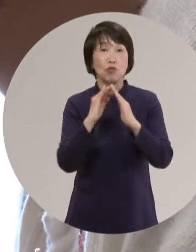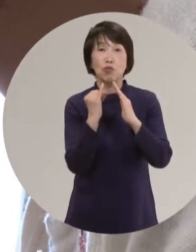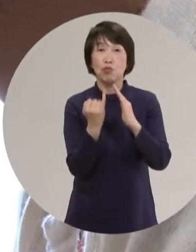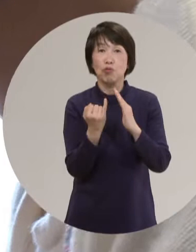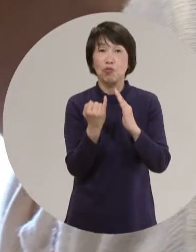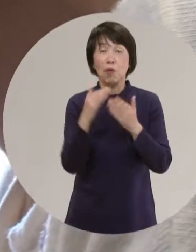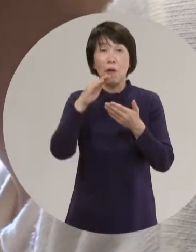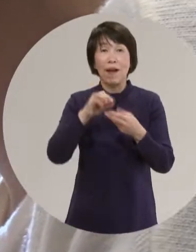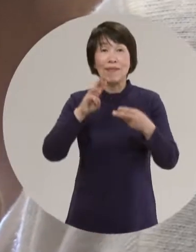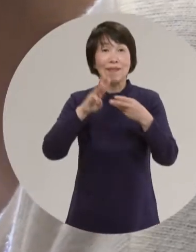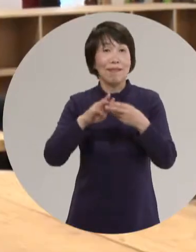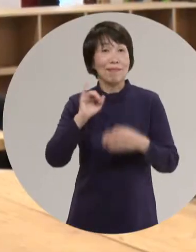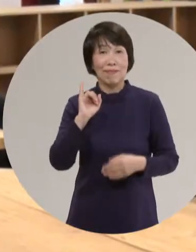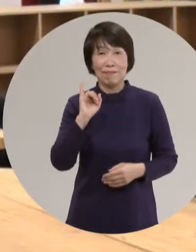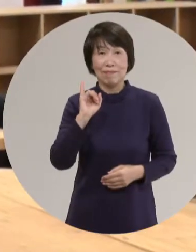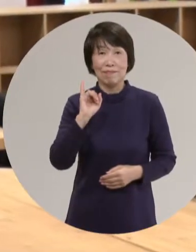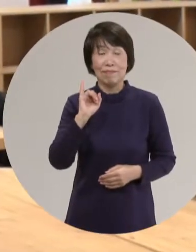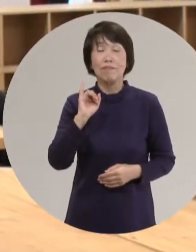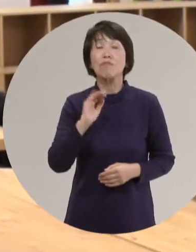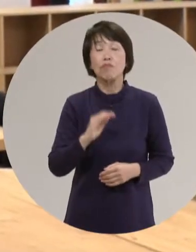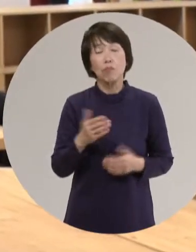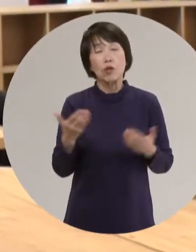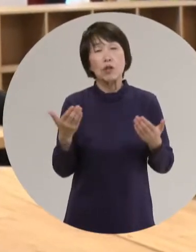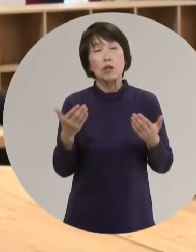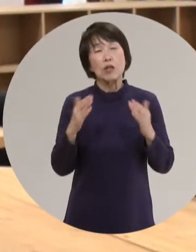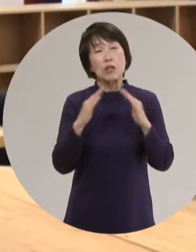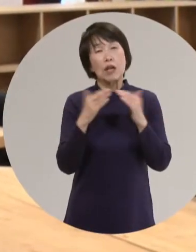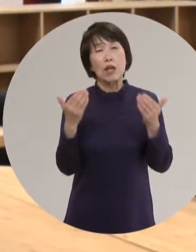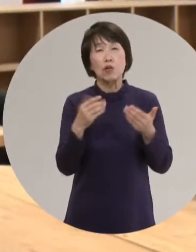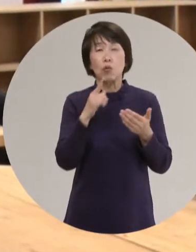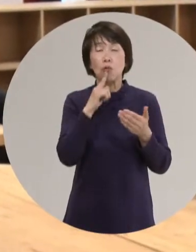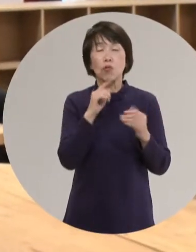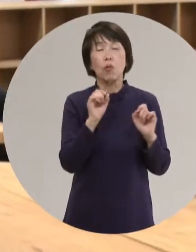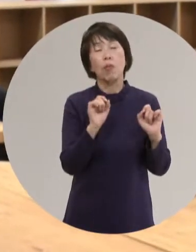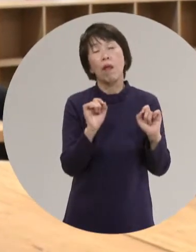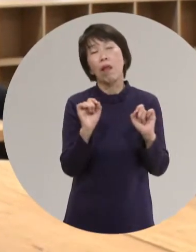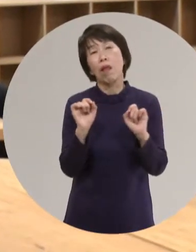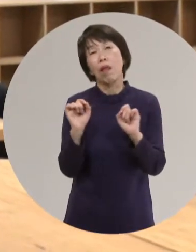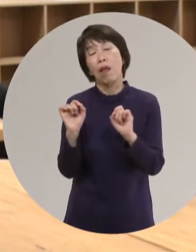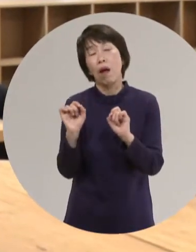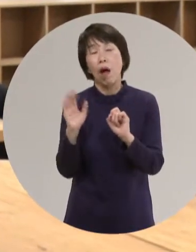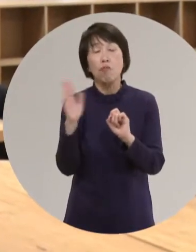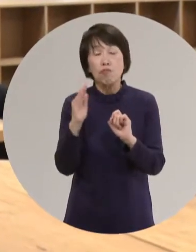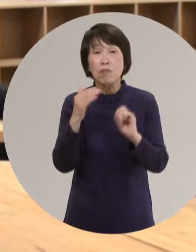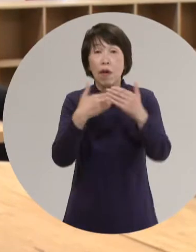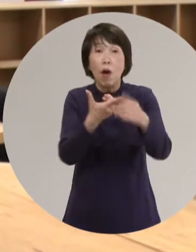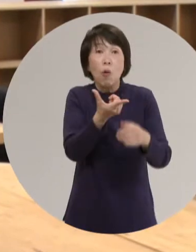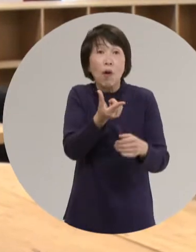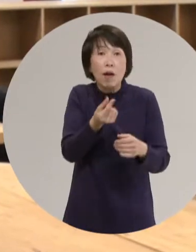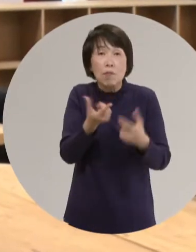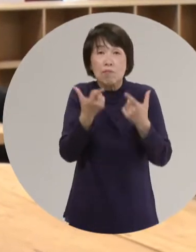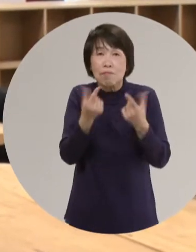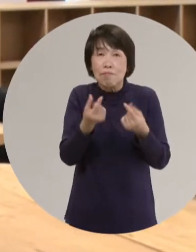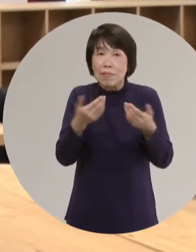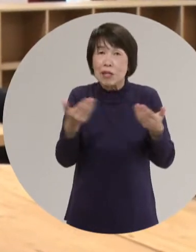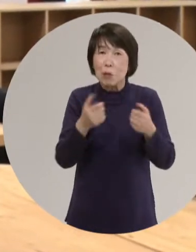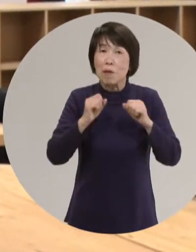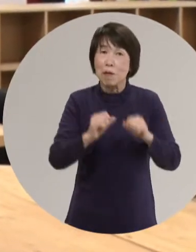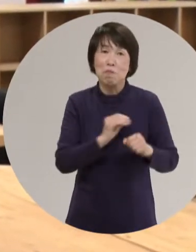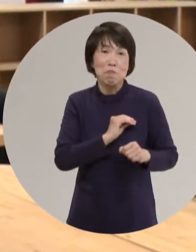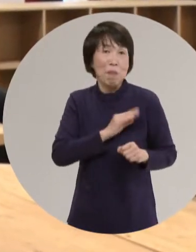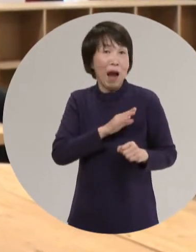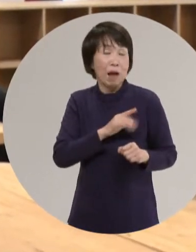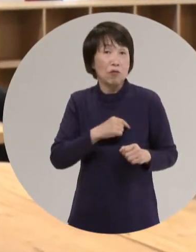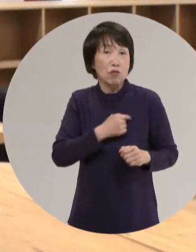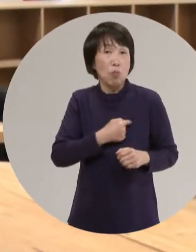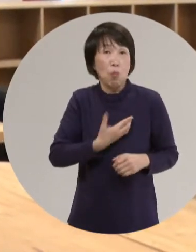さん。 家でやってるとダラダラとしてしまうんですけど、ちゃんと場所を借りたりしてやっているときちんと成果を出